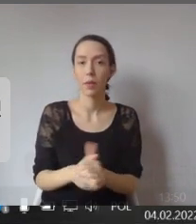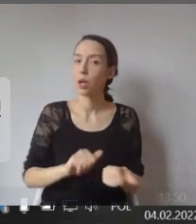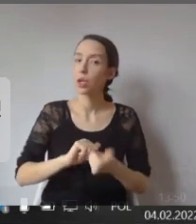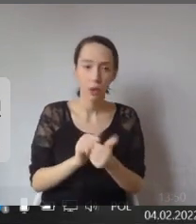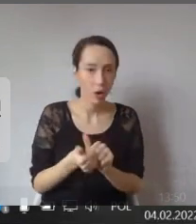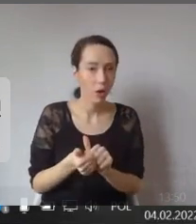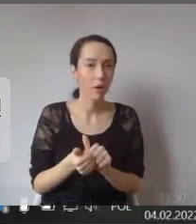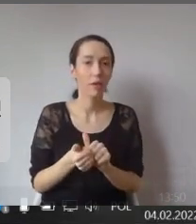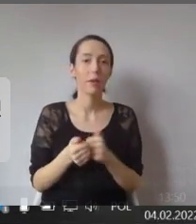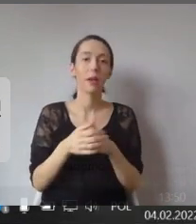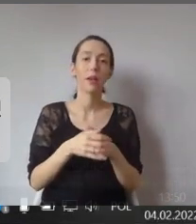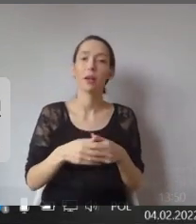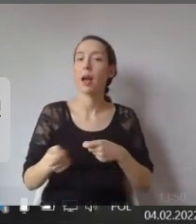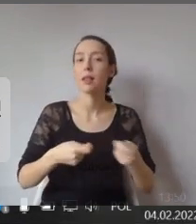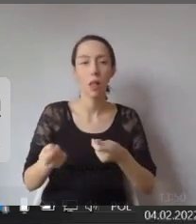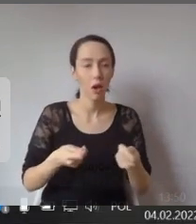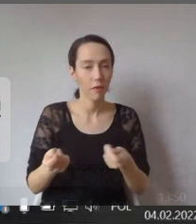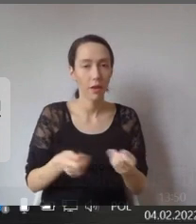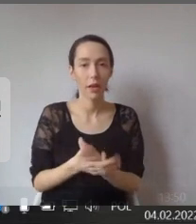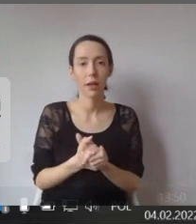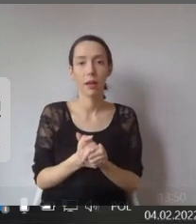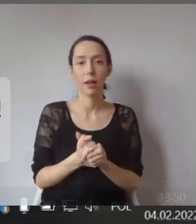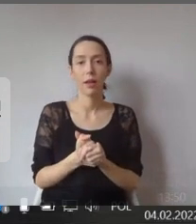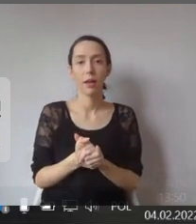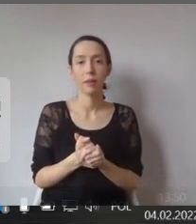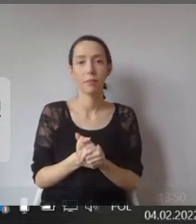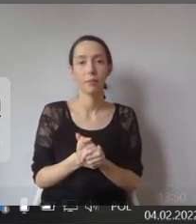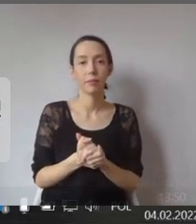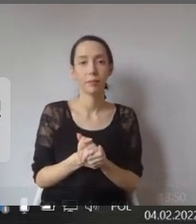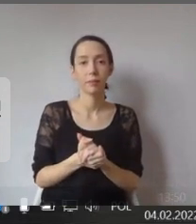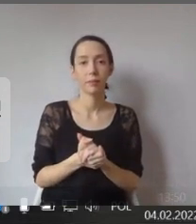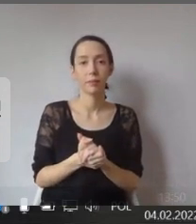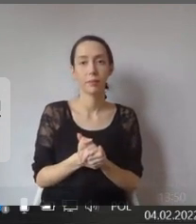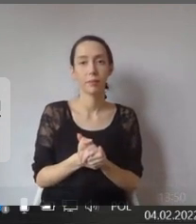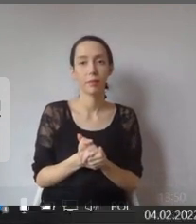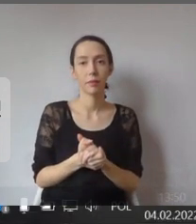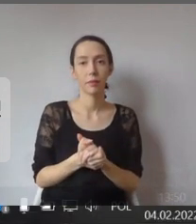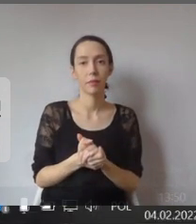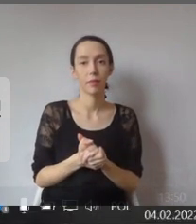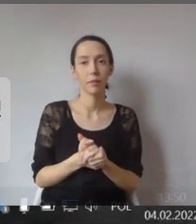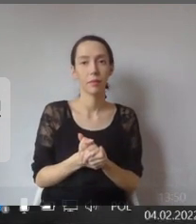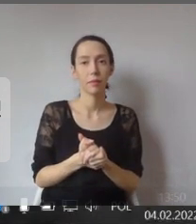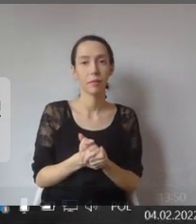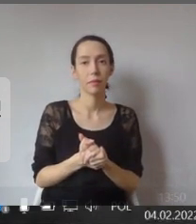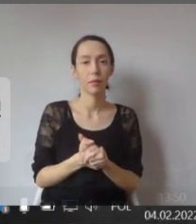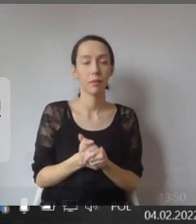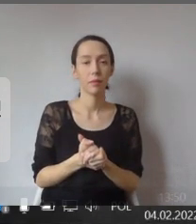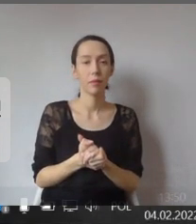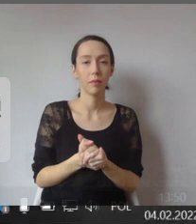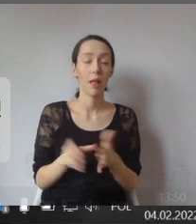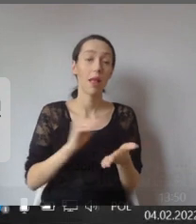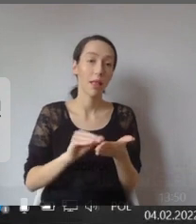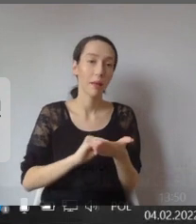Jak najbardziej należy dodać te rzeczy, które akurat są zbieżne z tym, z czym macie już